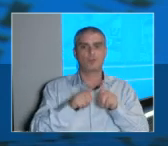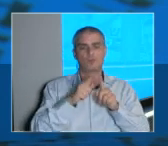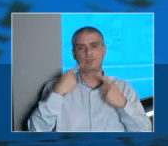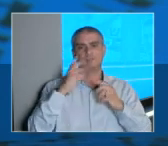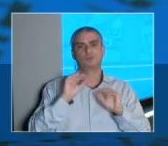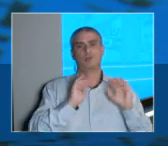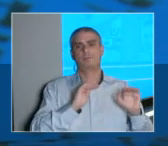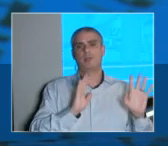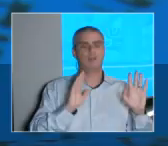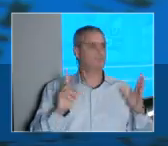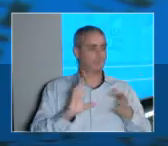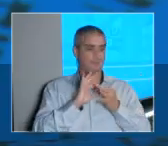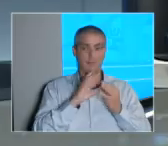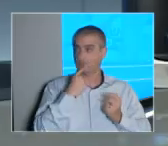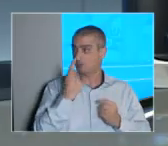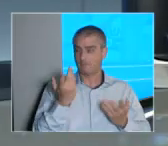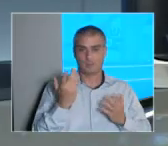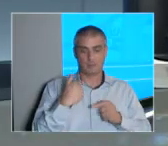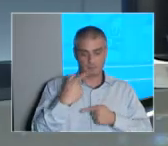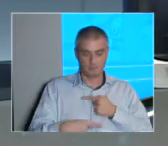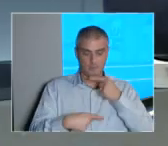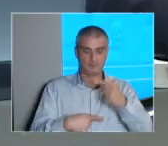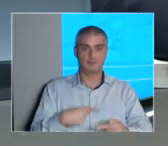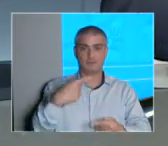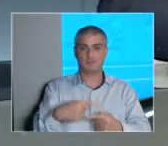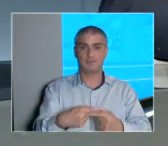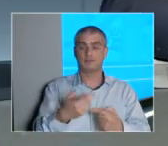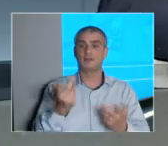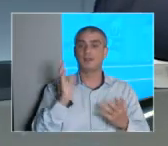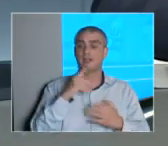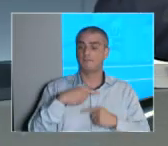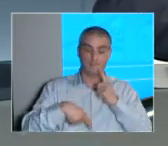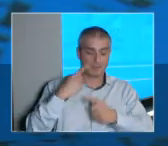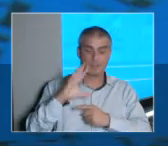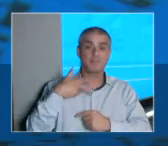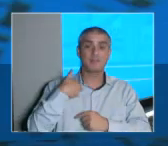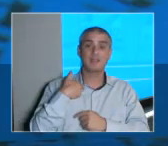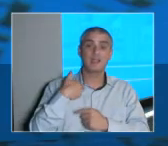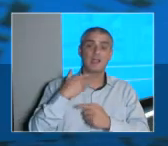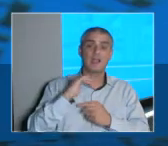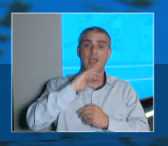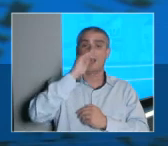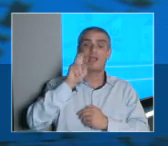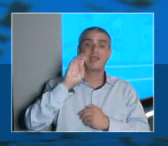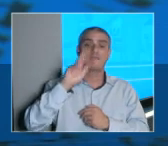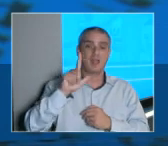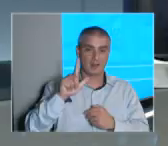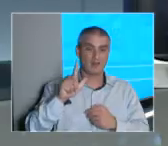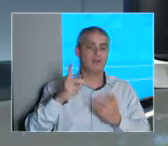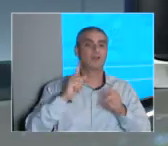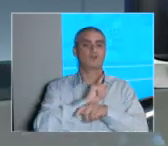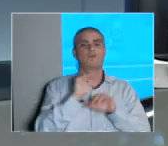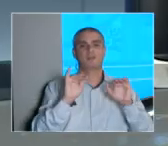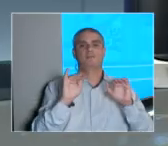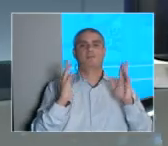בימים של הברכה. זה מתחבר למה שאמרת, קדנציה, קדנציה. בדיוק, אז זה אומר שגם בקדנציה הבאה אם נהיה על הר עיבל... אנחנו בתקופת